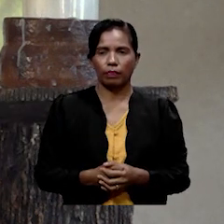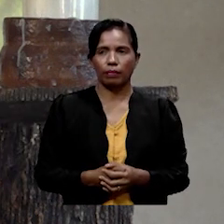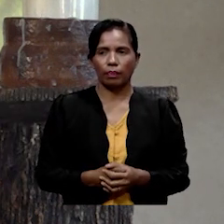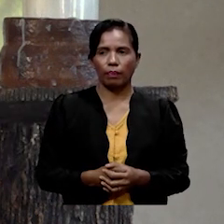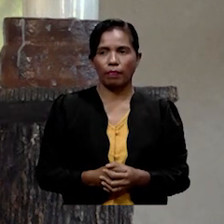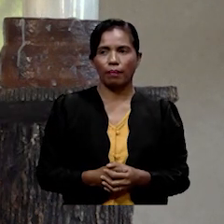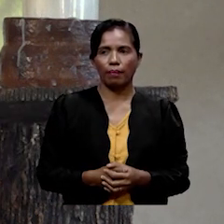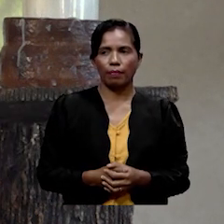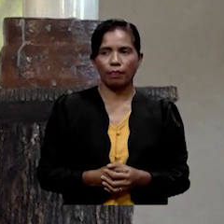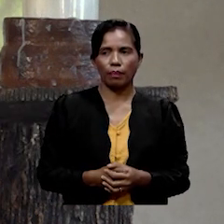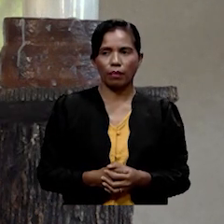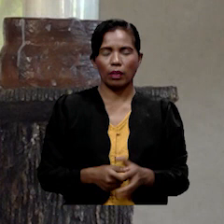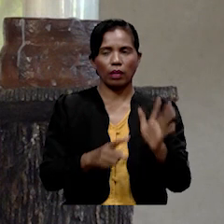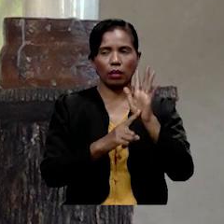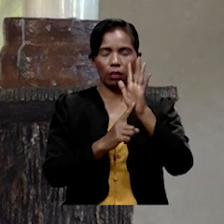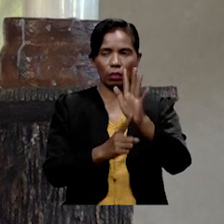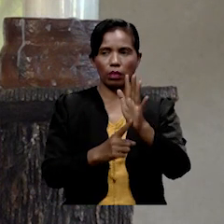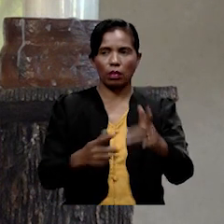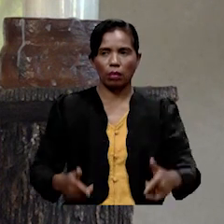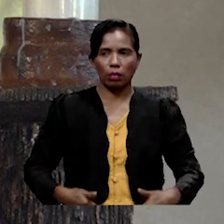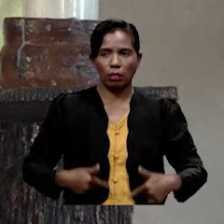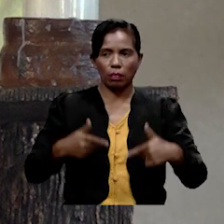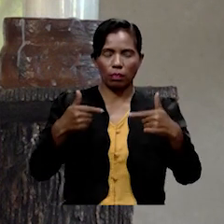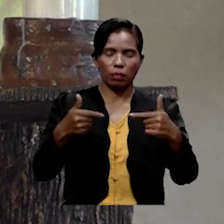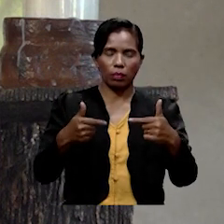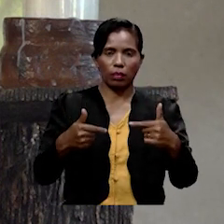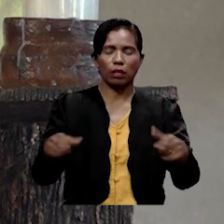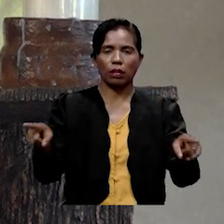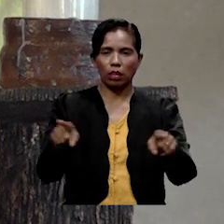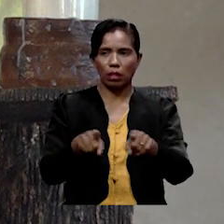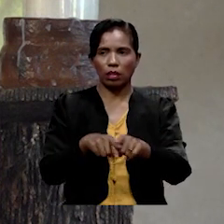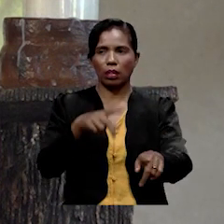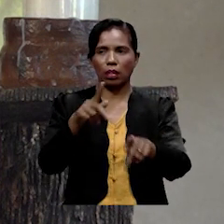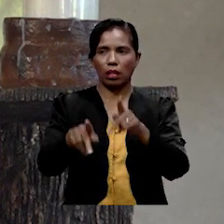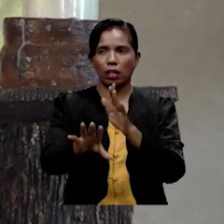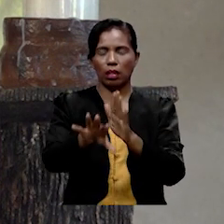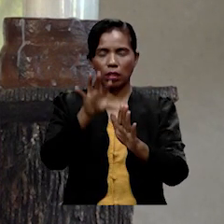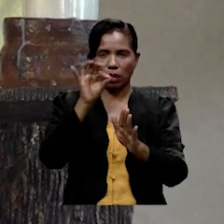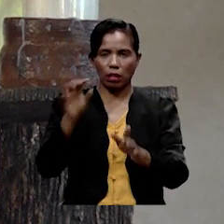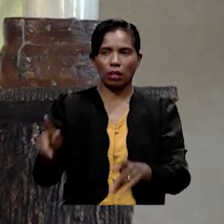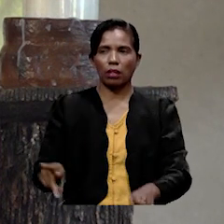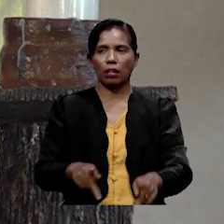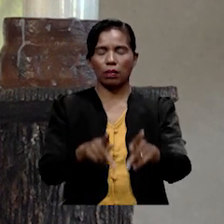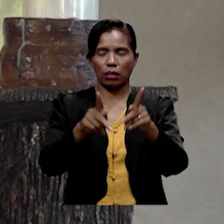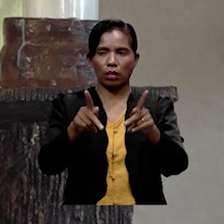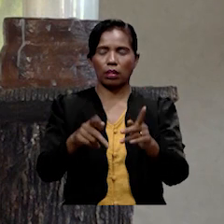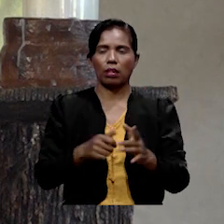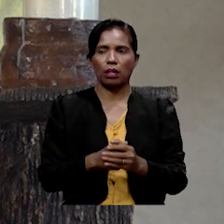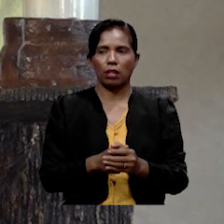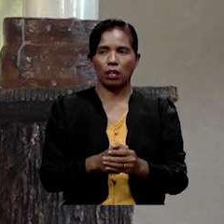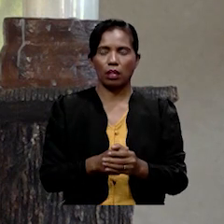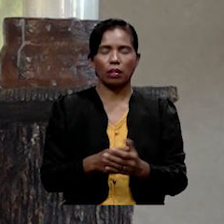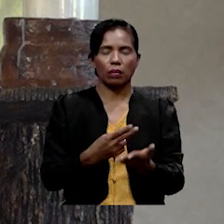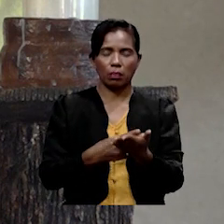Tendo ele e o marido não é sacramento do matrimônio e aqui eu dará o sacramento do matrimônio para a